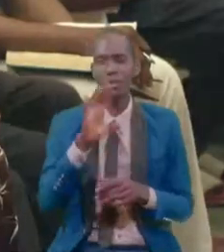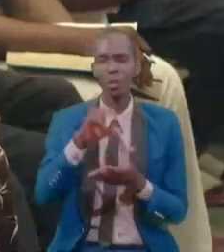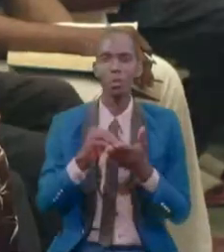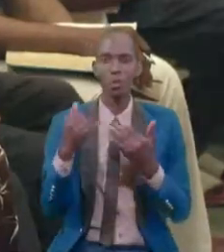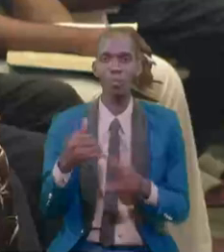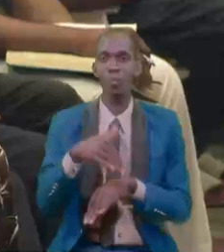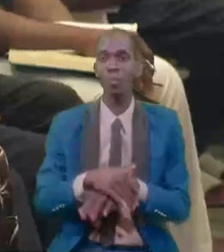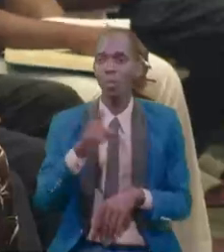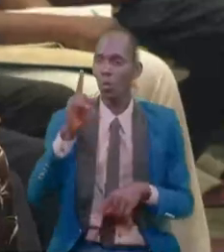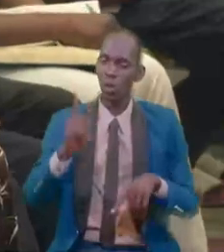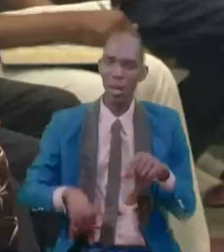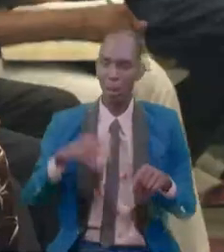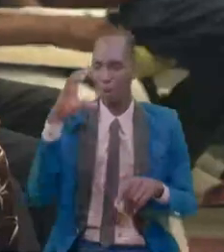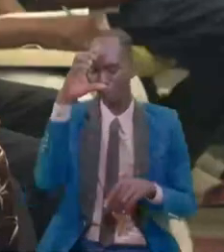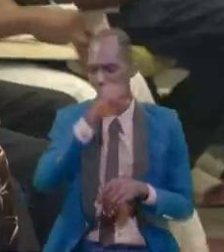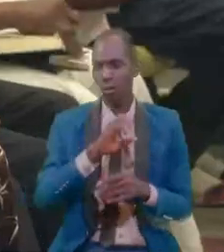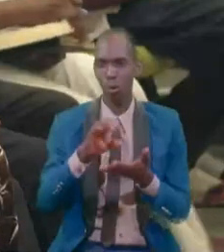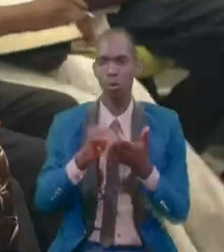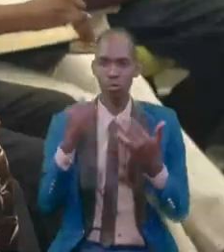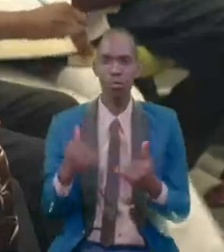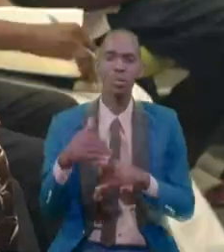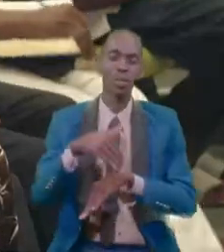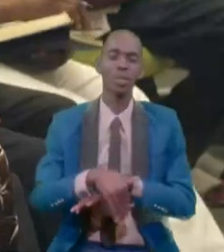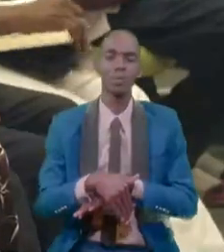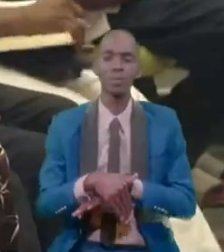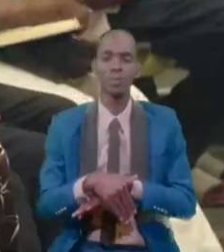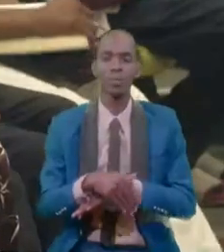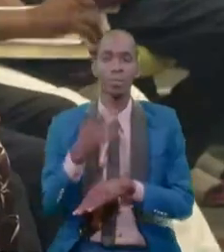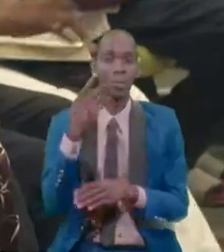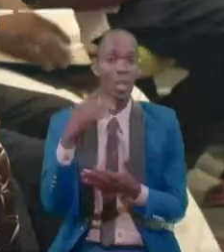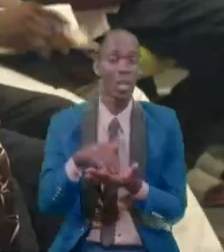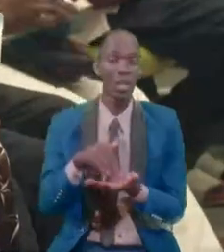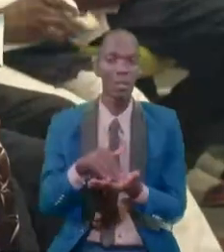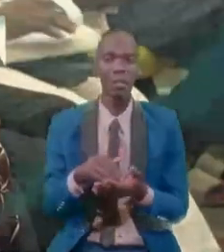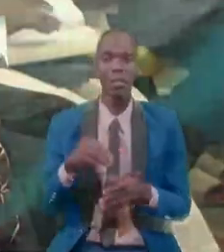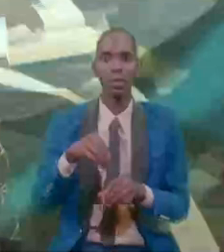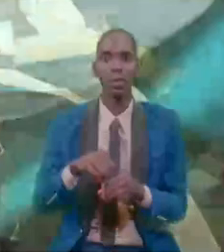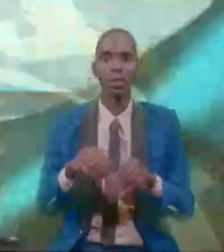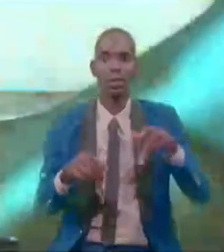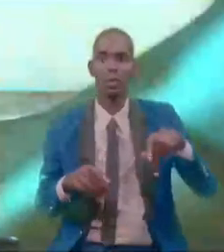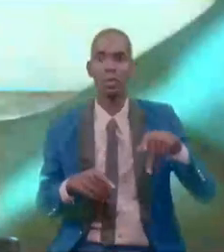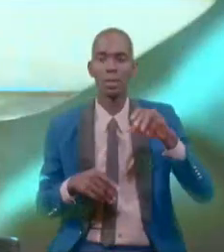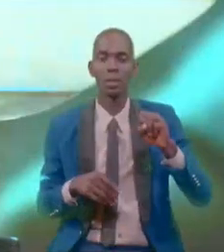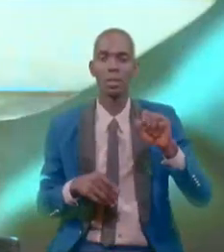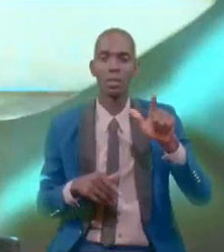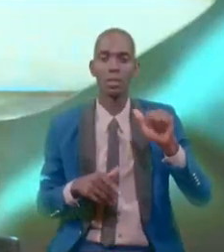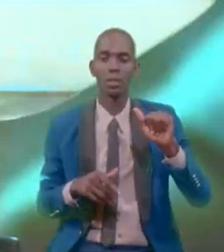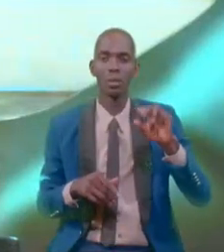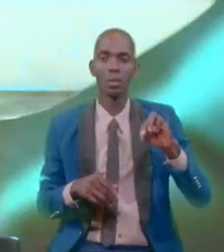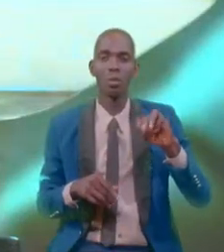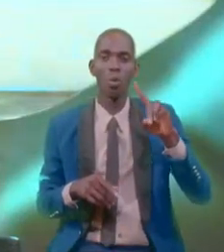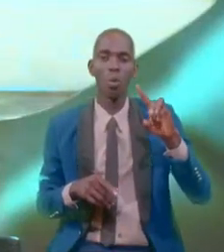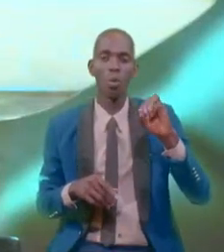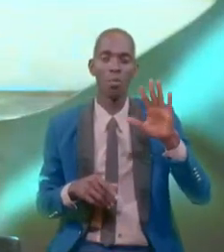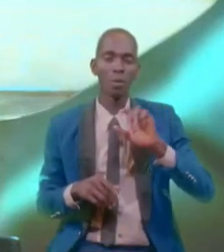soir. Vous ne pouvez pas le rater ce soir. Voyez encore cela. Psaume 105,